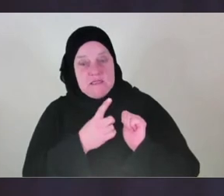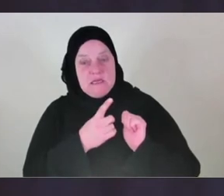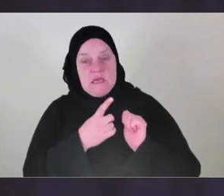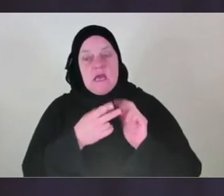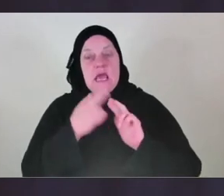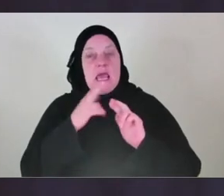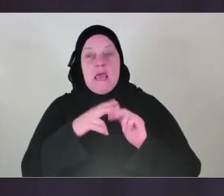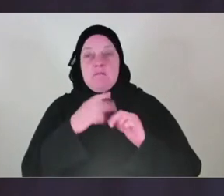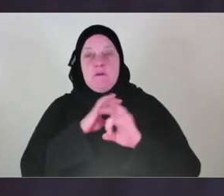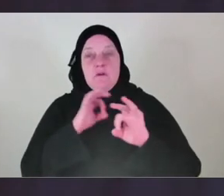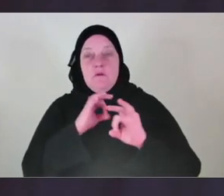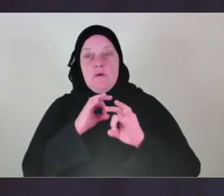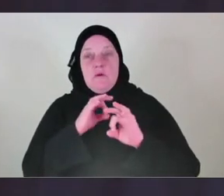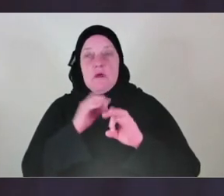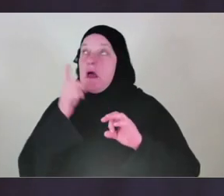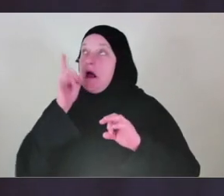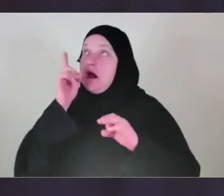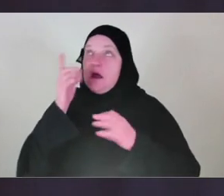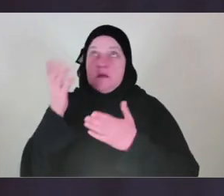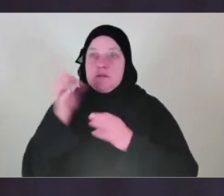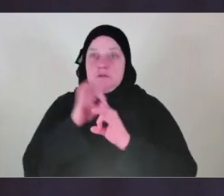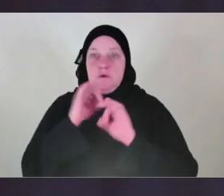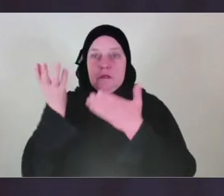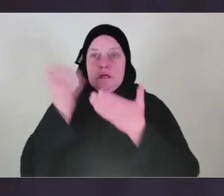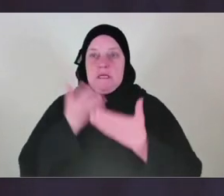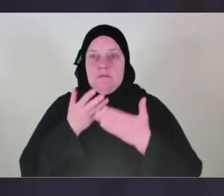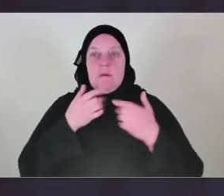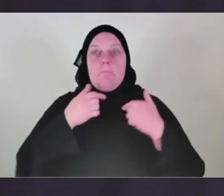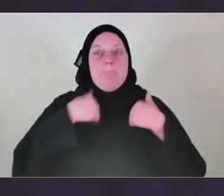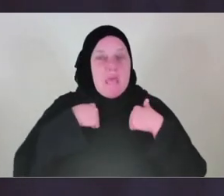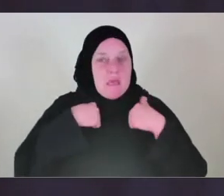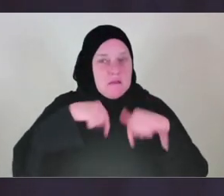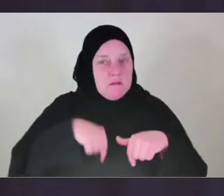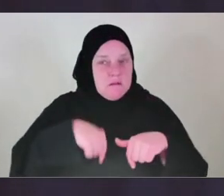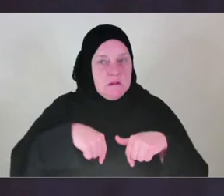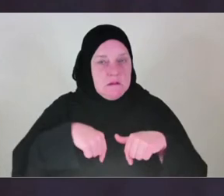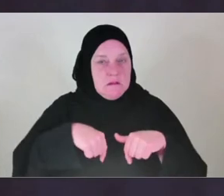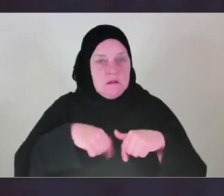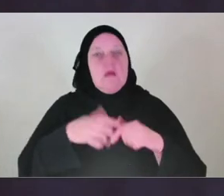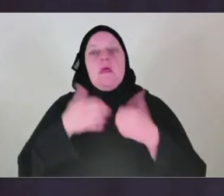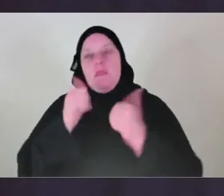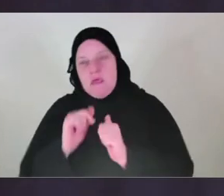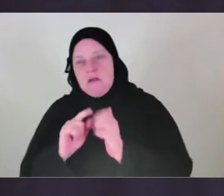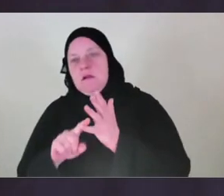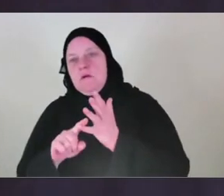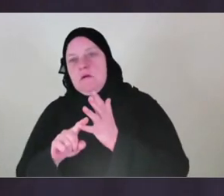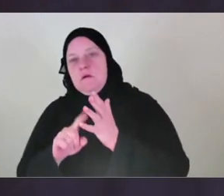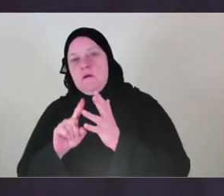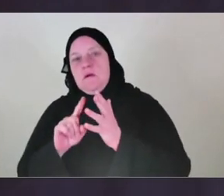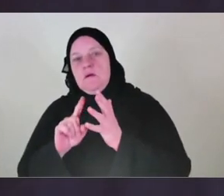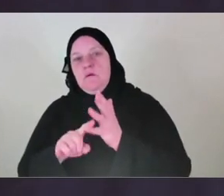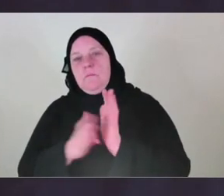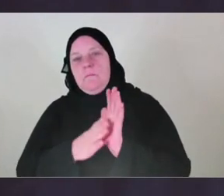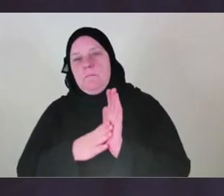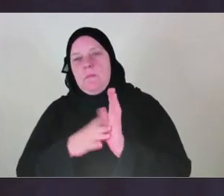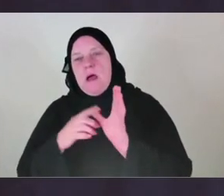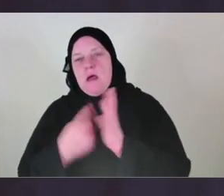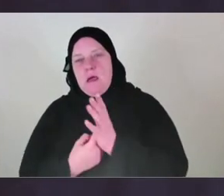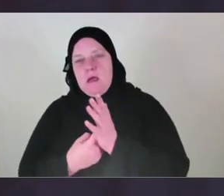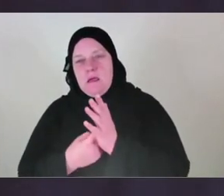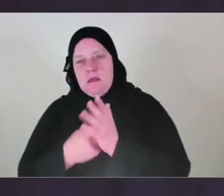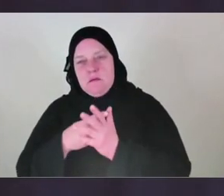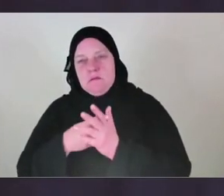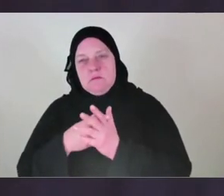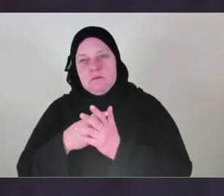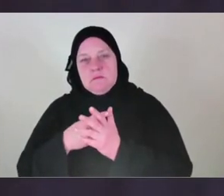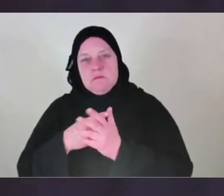says, the Book of God is more truthful than this hadith, because the Book of God says, وَإِذَا